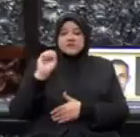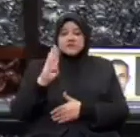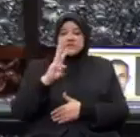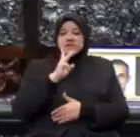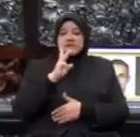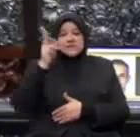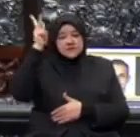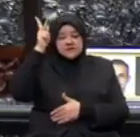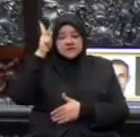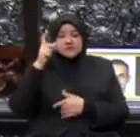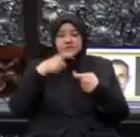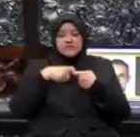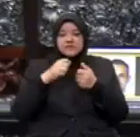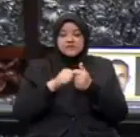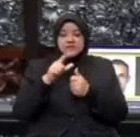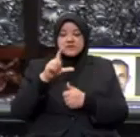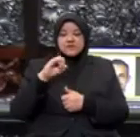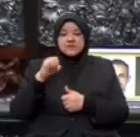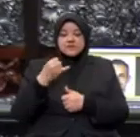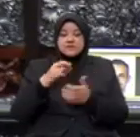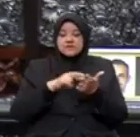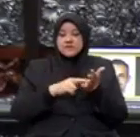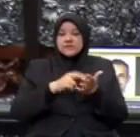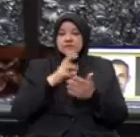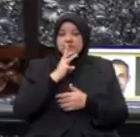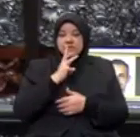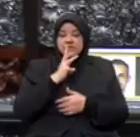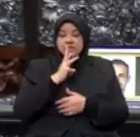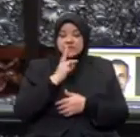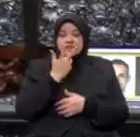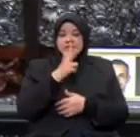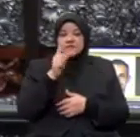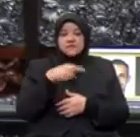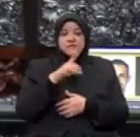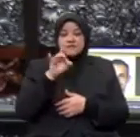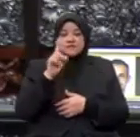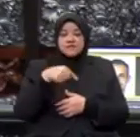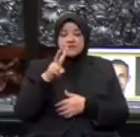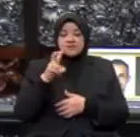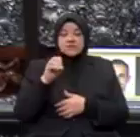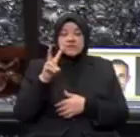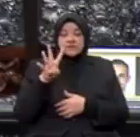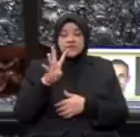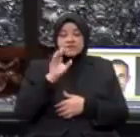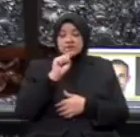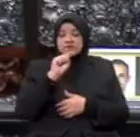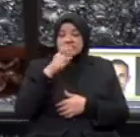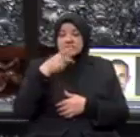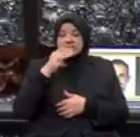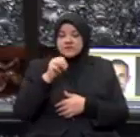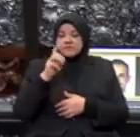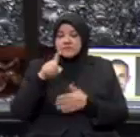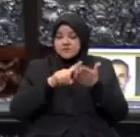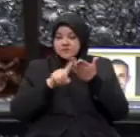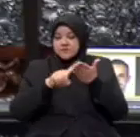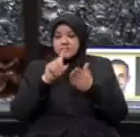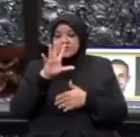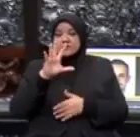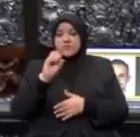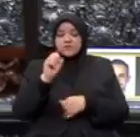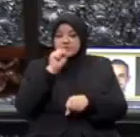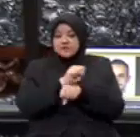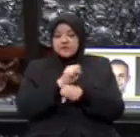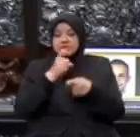Serian Berhad mengenai loji rawatan air. 13 Ogos 2024 SPRM perlukan kenyataan 50